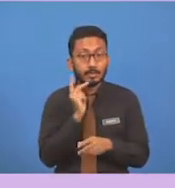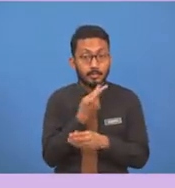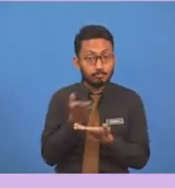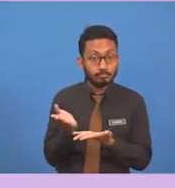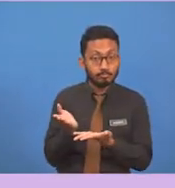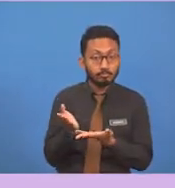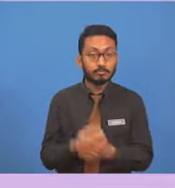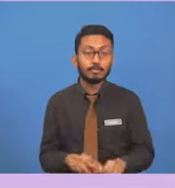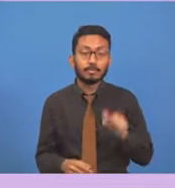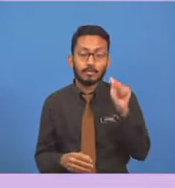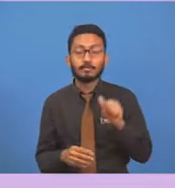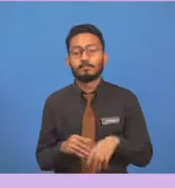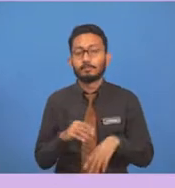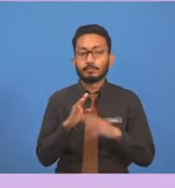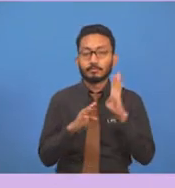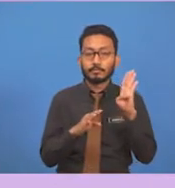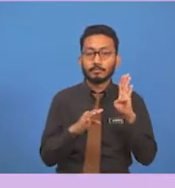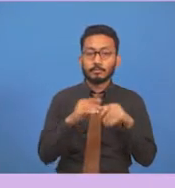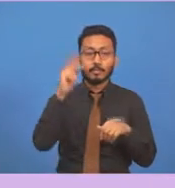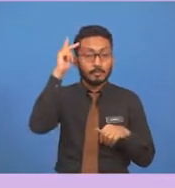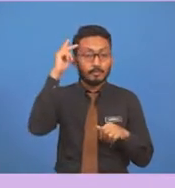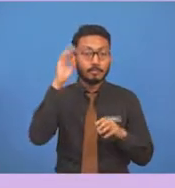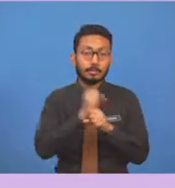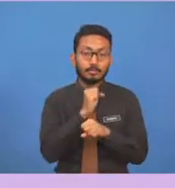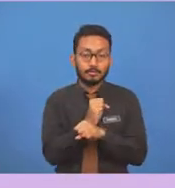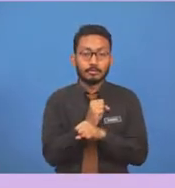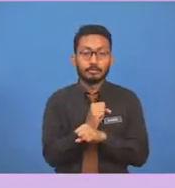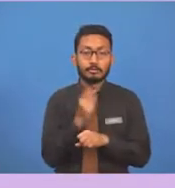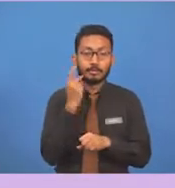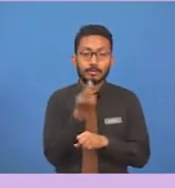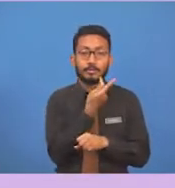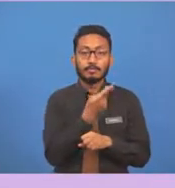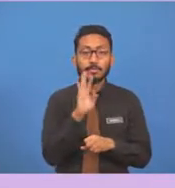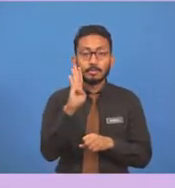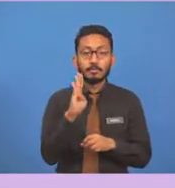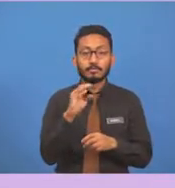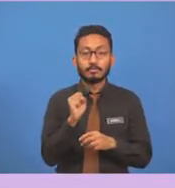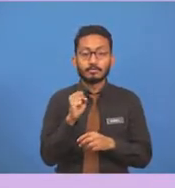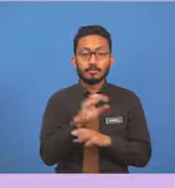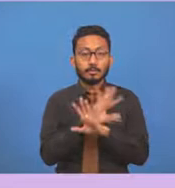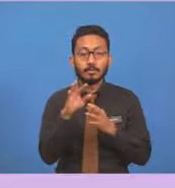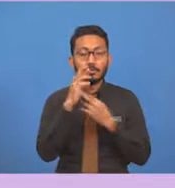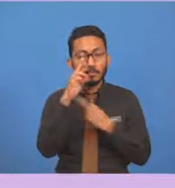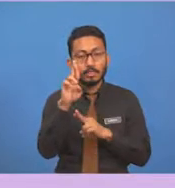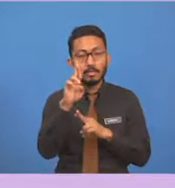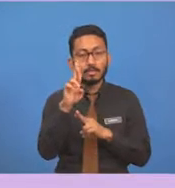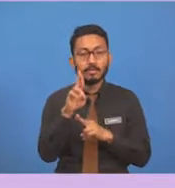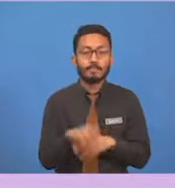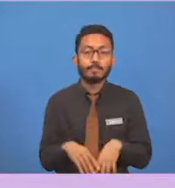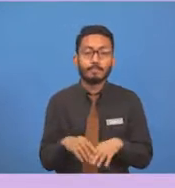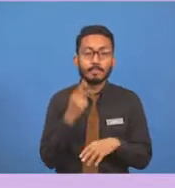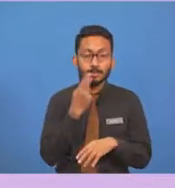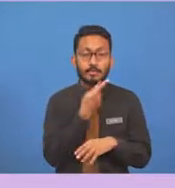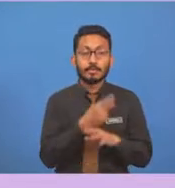B. Siva tidak menghormati pekerja kantin. Pandai murid-murid. Jawapannya A.